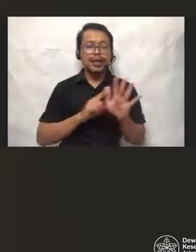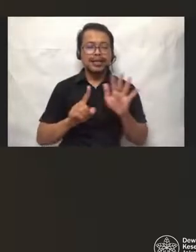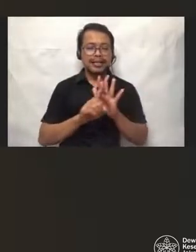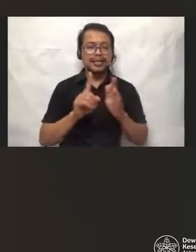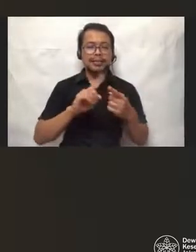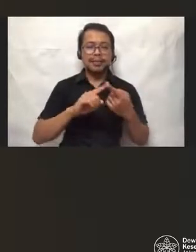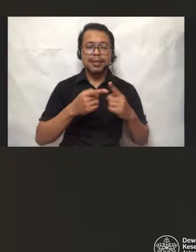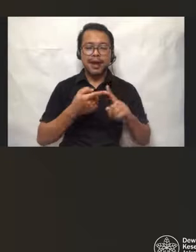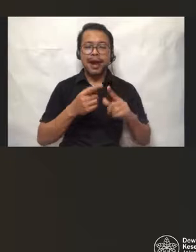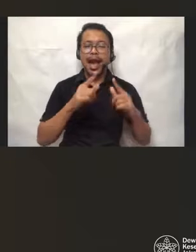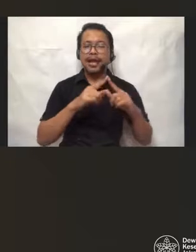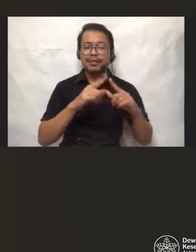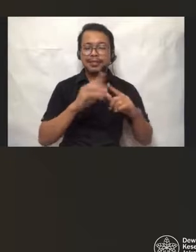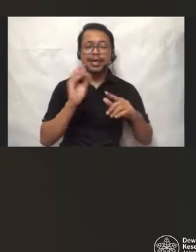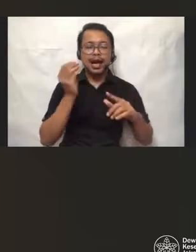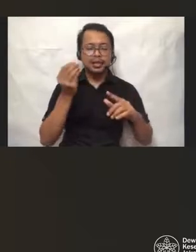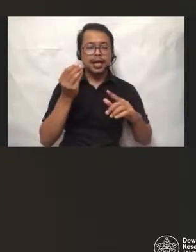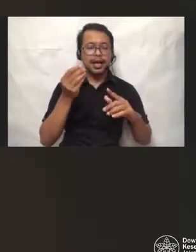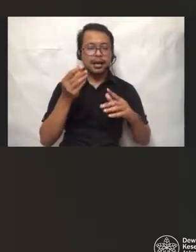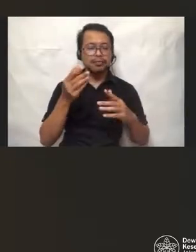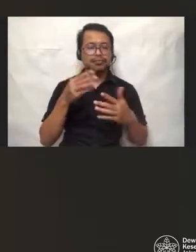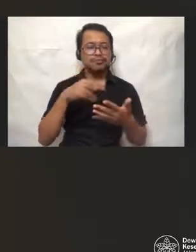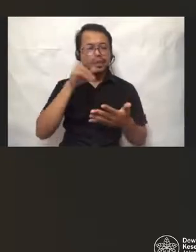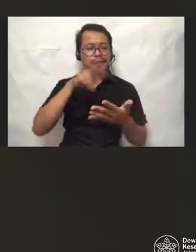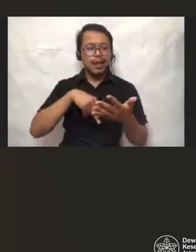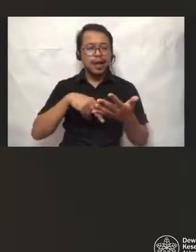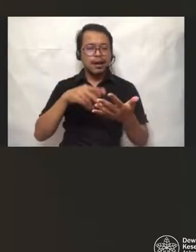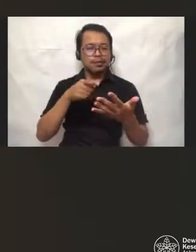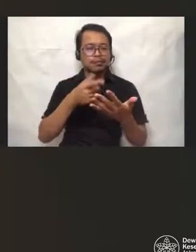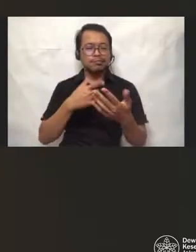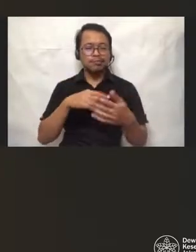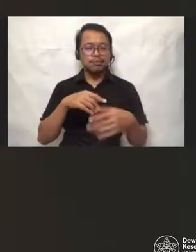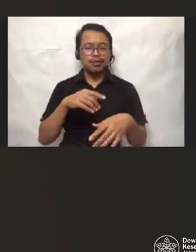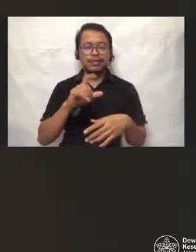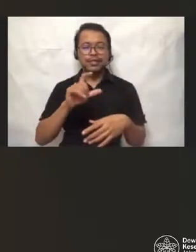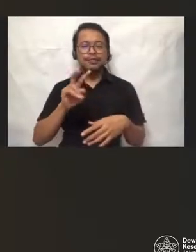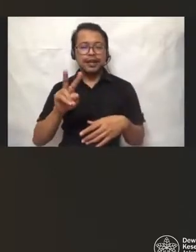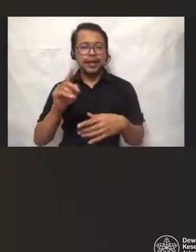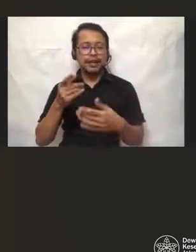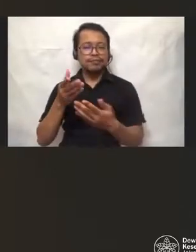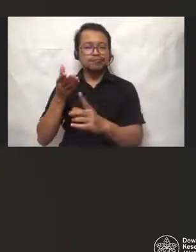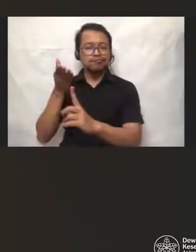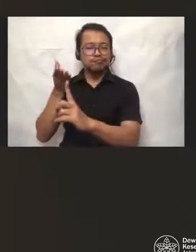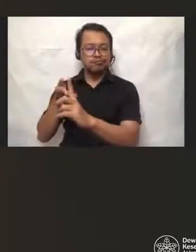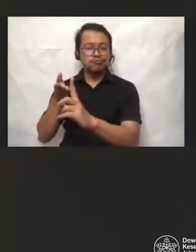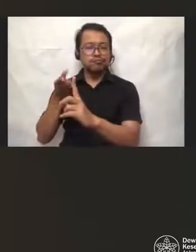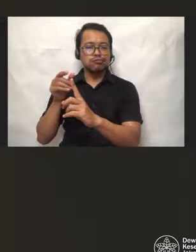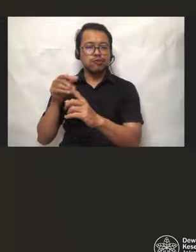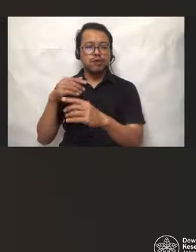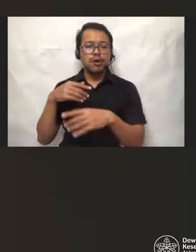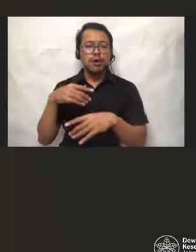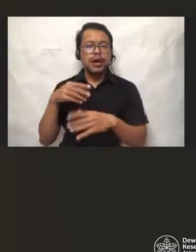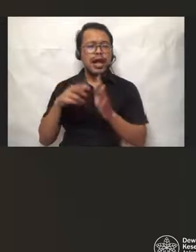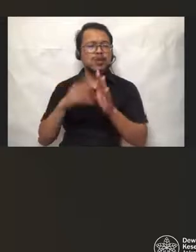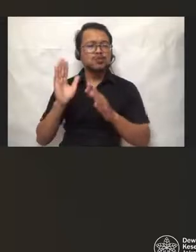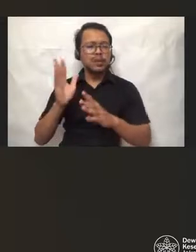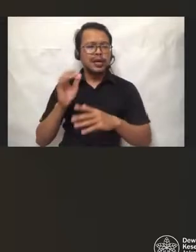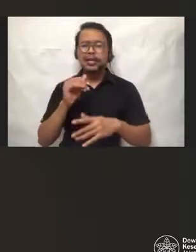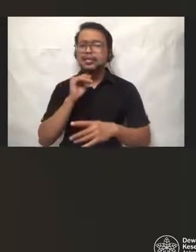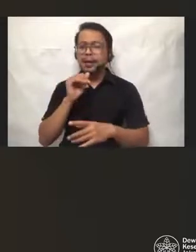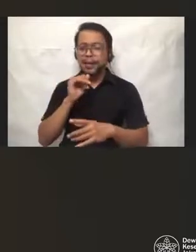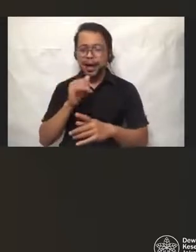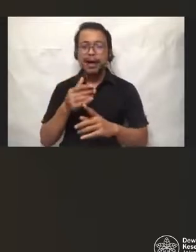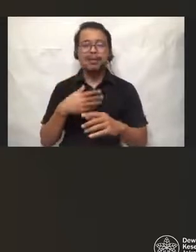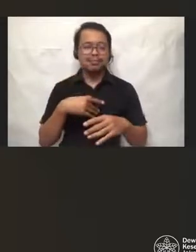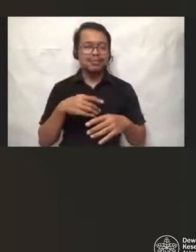memberikan pengenalan sosok pemberi kuliah STA Memorial Lecture 2021, yaitu Profesor Dr. Musdah